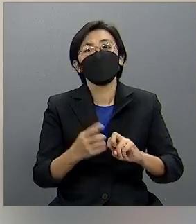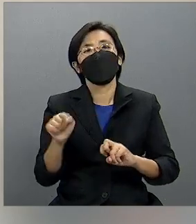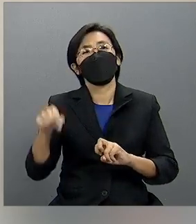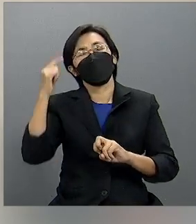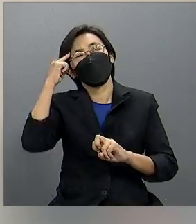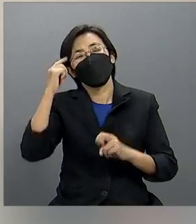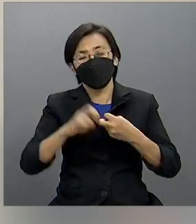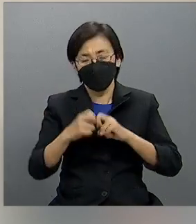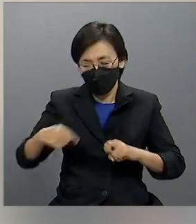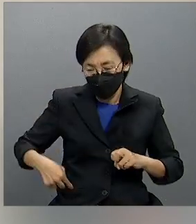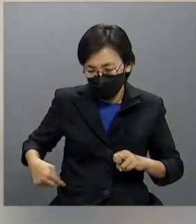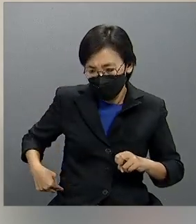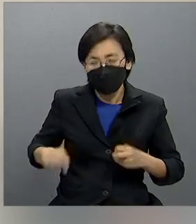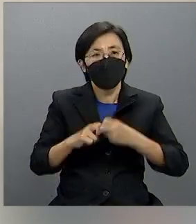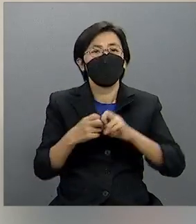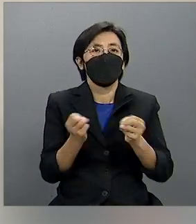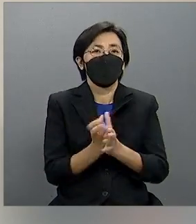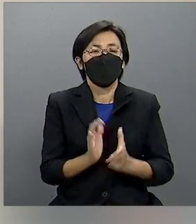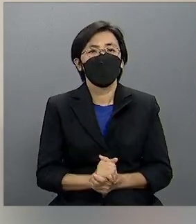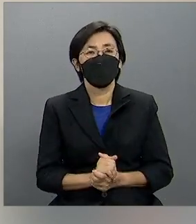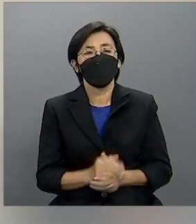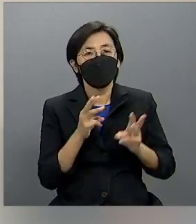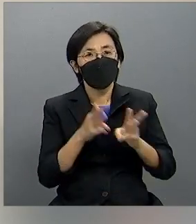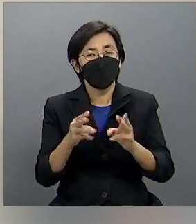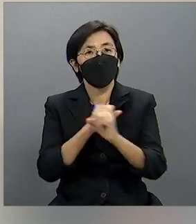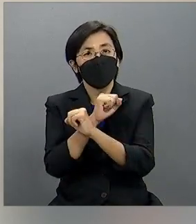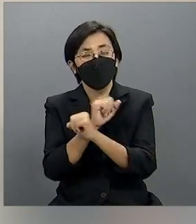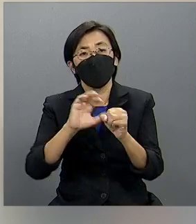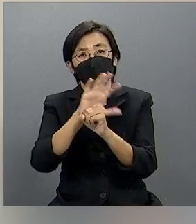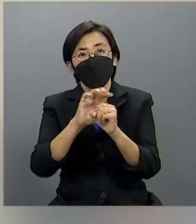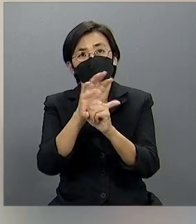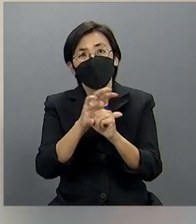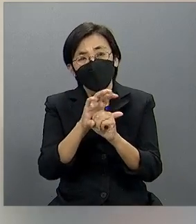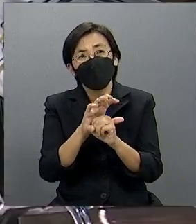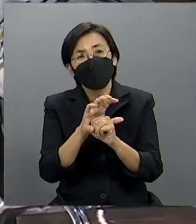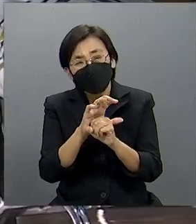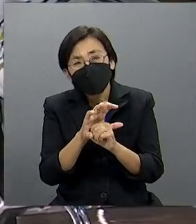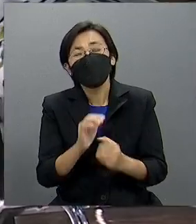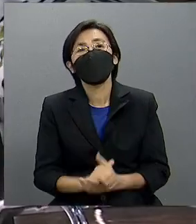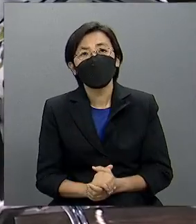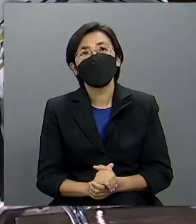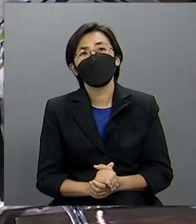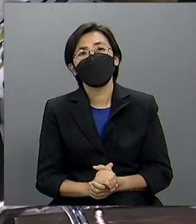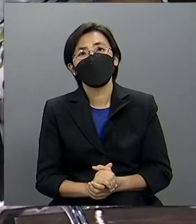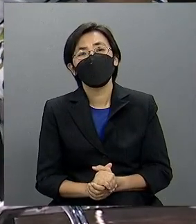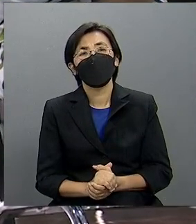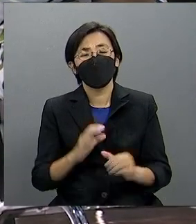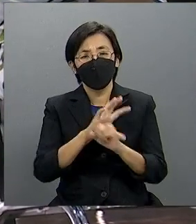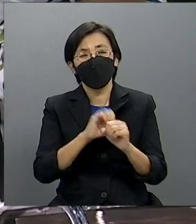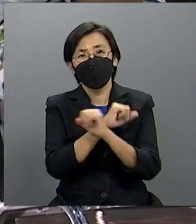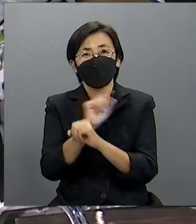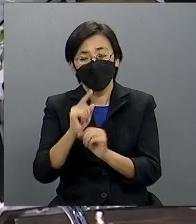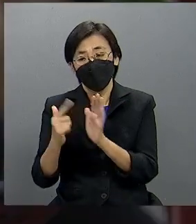าเพราะฉะนั้นคำแนะนำในการป้องกันสำหรับโควิดเนี่ยก็หลายที่ก็เหมือนกันก็คือว่าไม่ได้แนะนำด้วยการกินยาไ